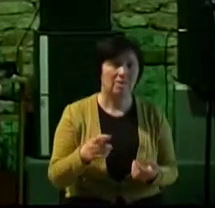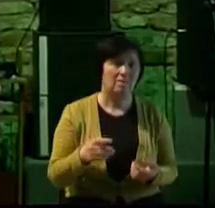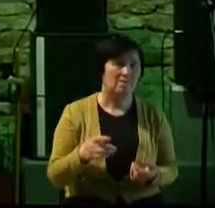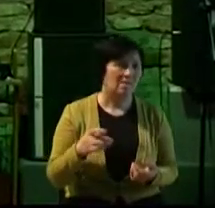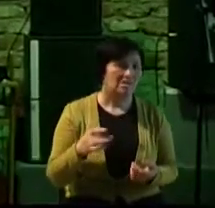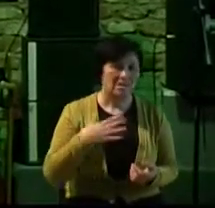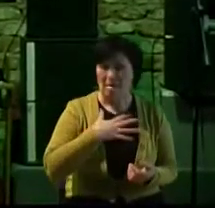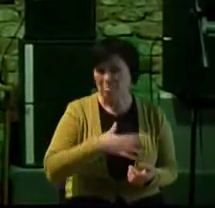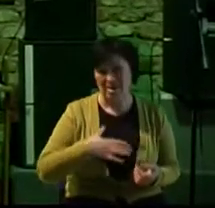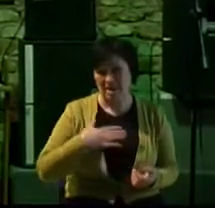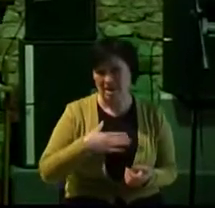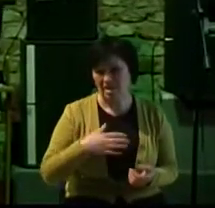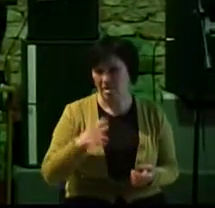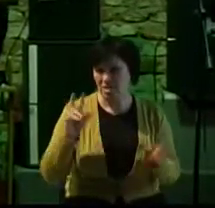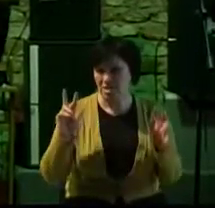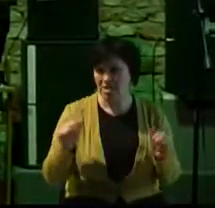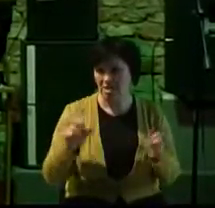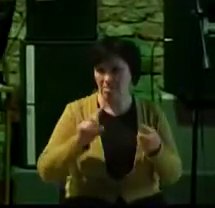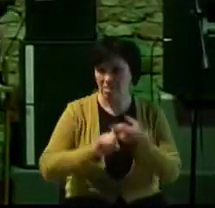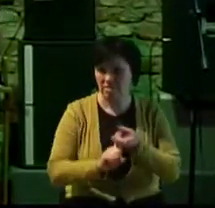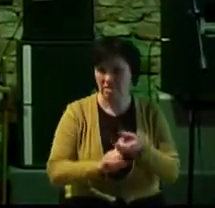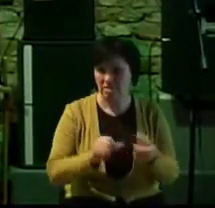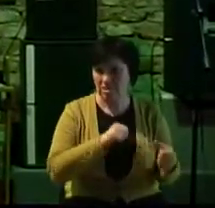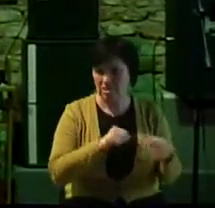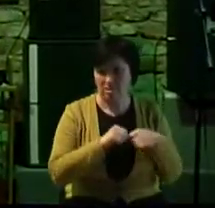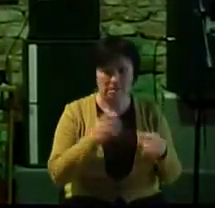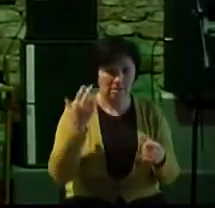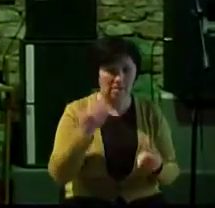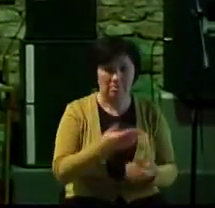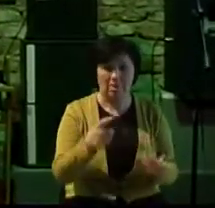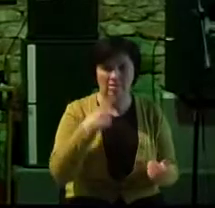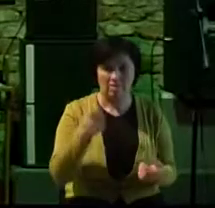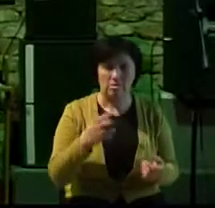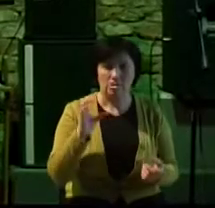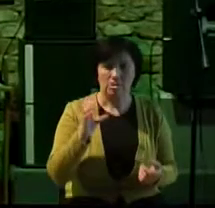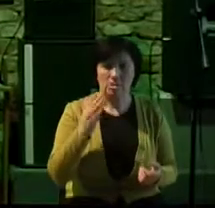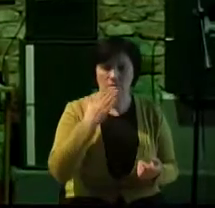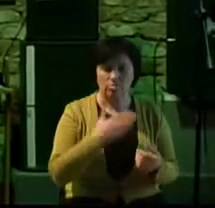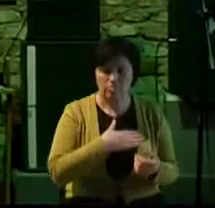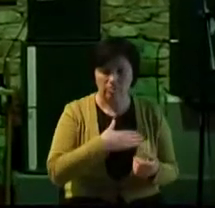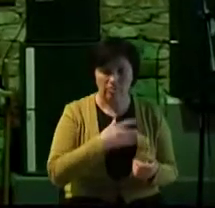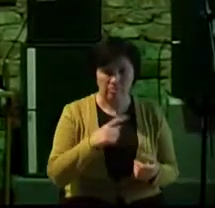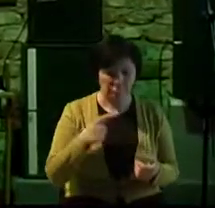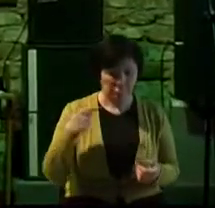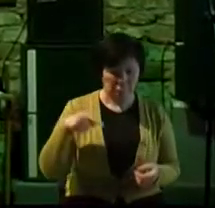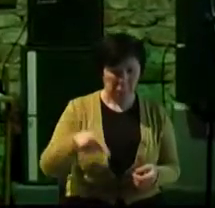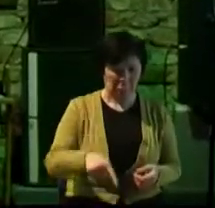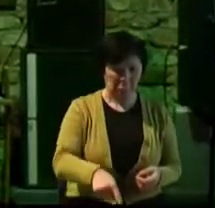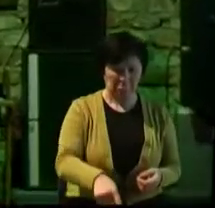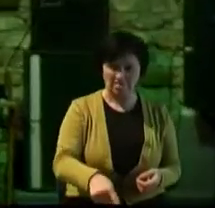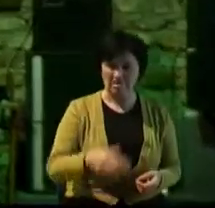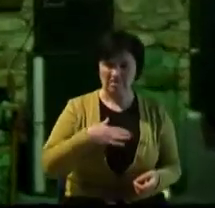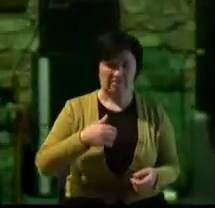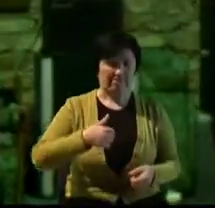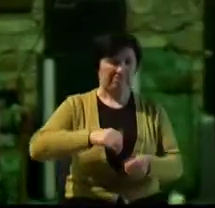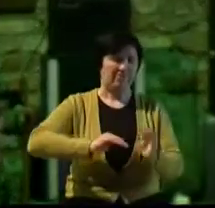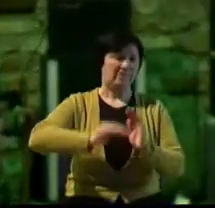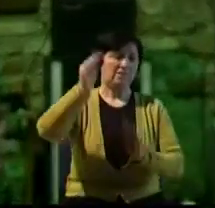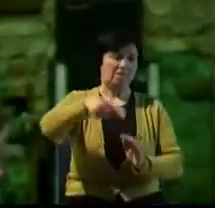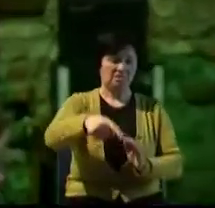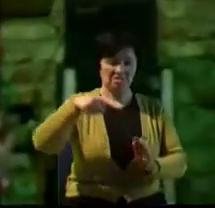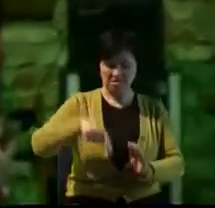приятные темы, связанные с грехом, когда мы говорим с любовью, когда мы не говорим сверху вниз, показывая свое